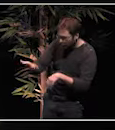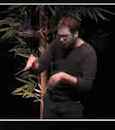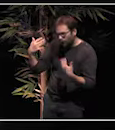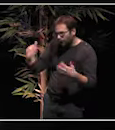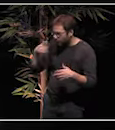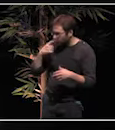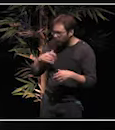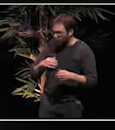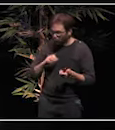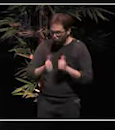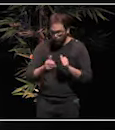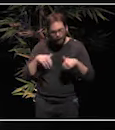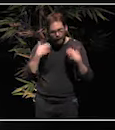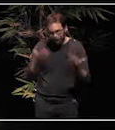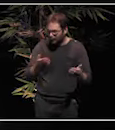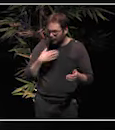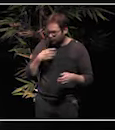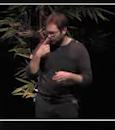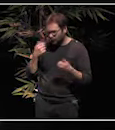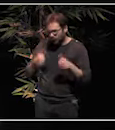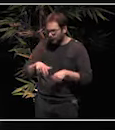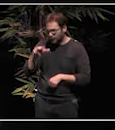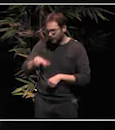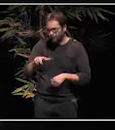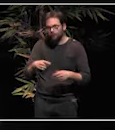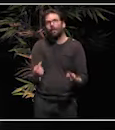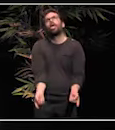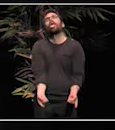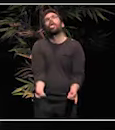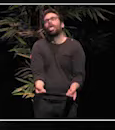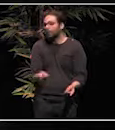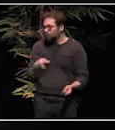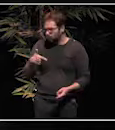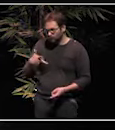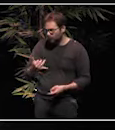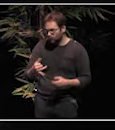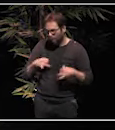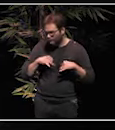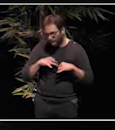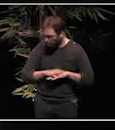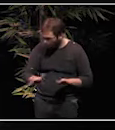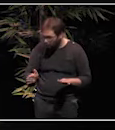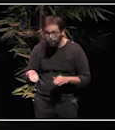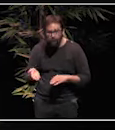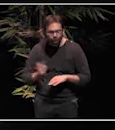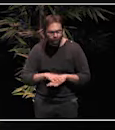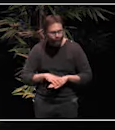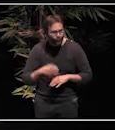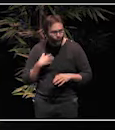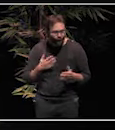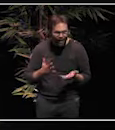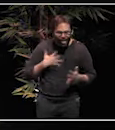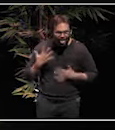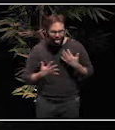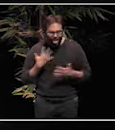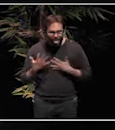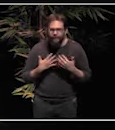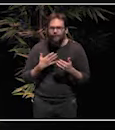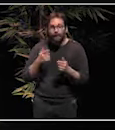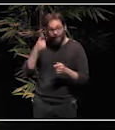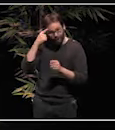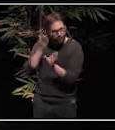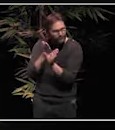la course, je pense qu'on sera obligé de rester à l'appartement 2-3 jours. Je pourrais sûrement rien faire. Et en fait, il y avait une telle excitation, du coup, la